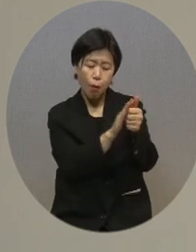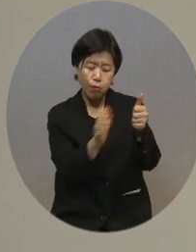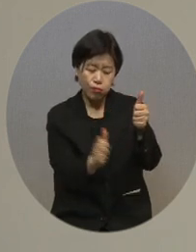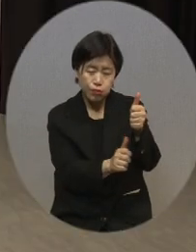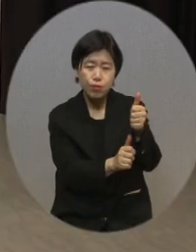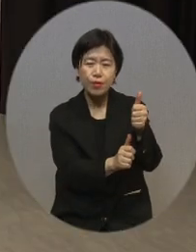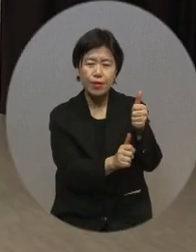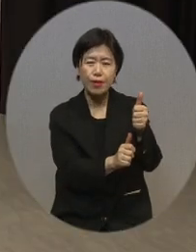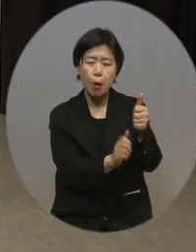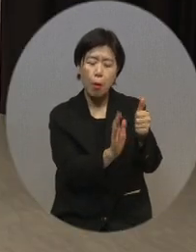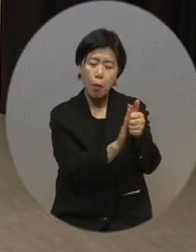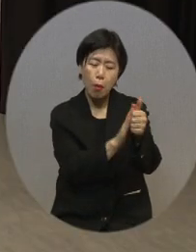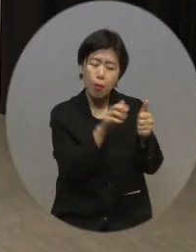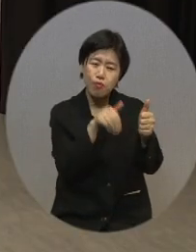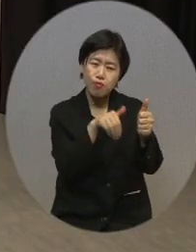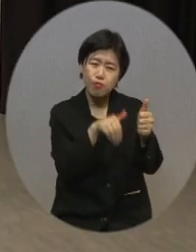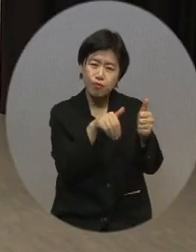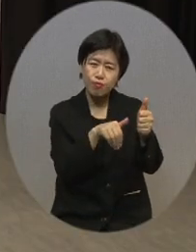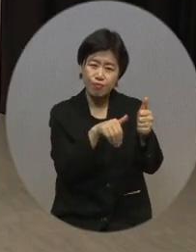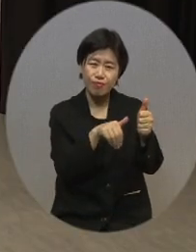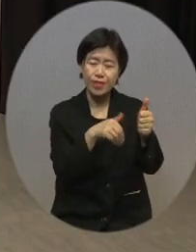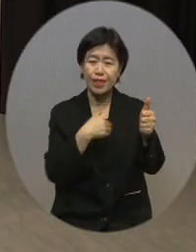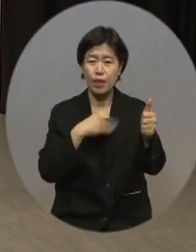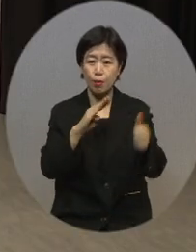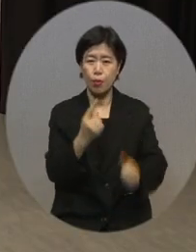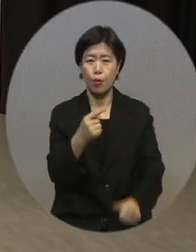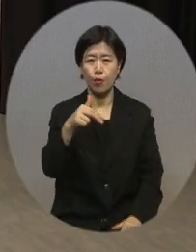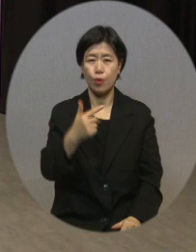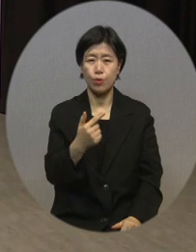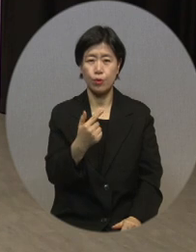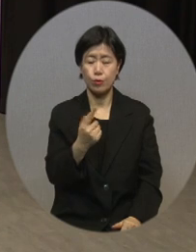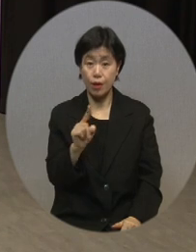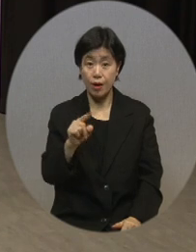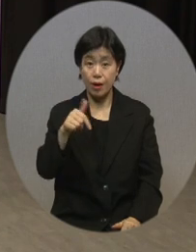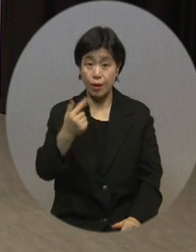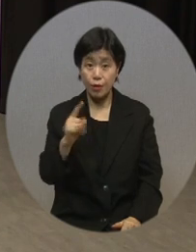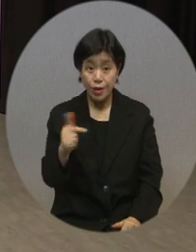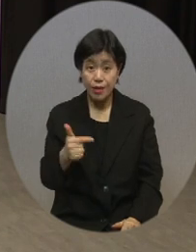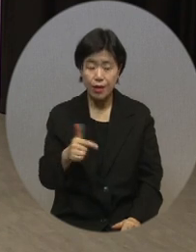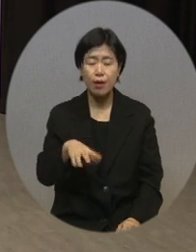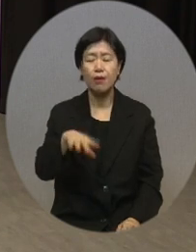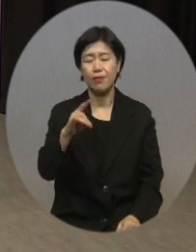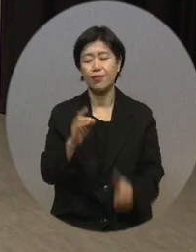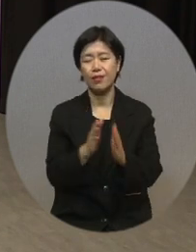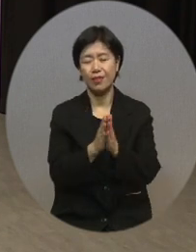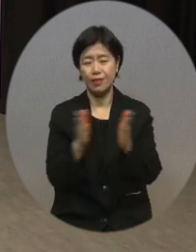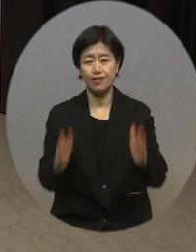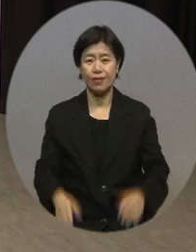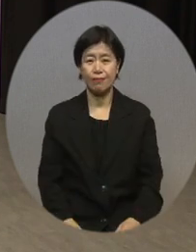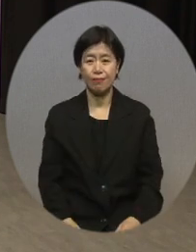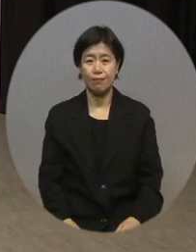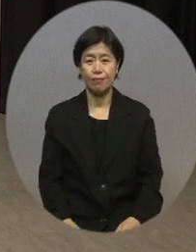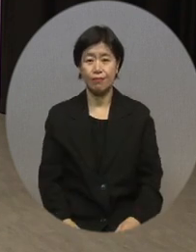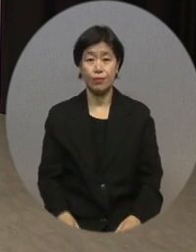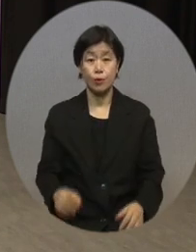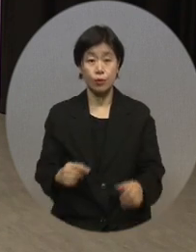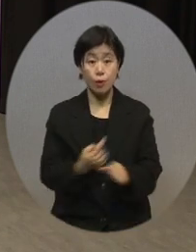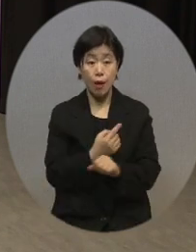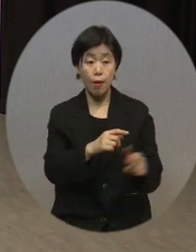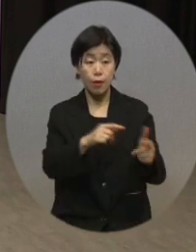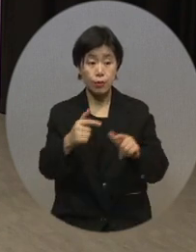예. 비서관 다 건너뛰고 보좌관부터 시작했습니다. 예. 그렇게 해서 이제 국회의원 여러분들을